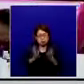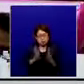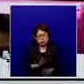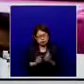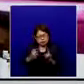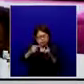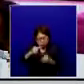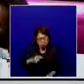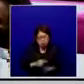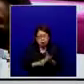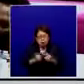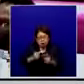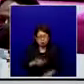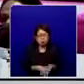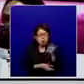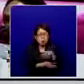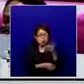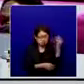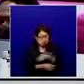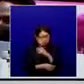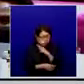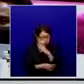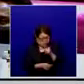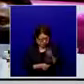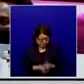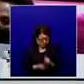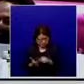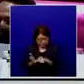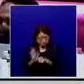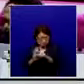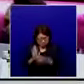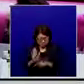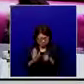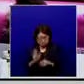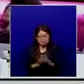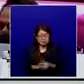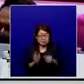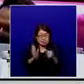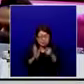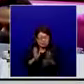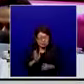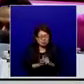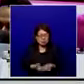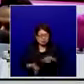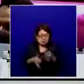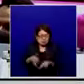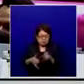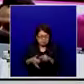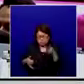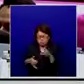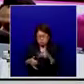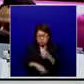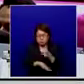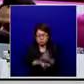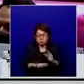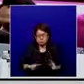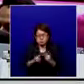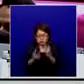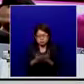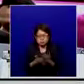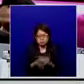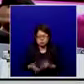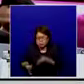อันนี้ตัวหลอกตัวจริงไม่ใช่ตัวจริงคือนี่ไงรัฐมนตรีอุตตมะเพราะอะไรครับกรณีที่